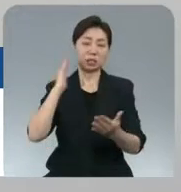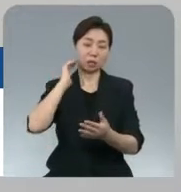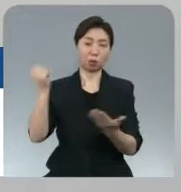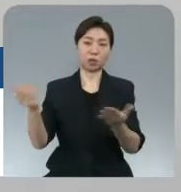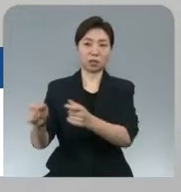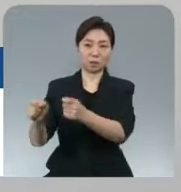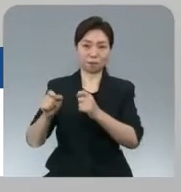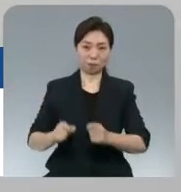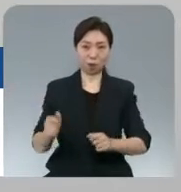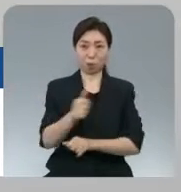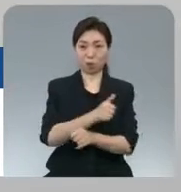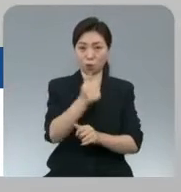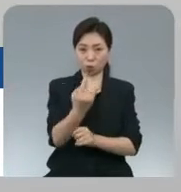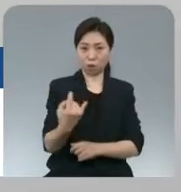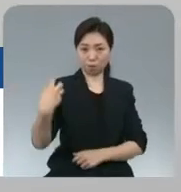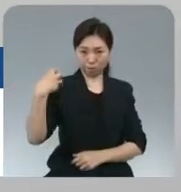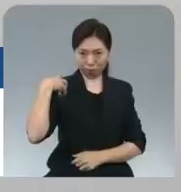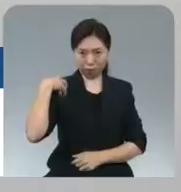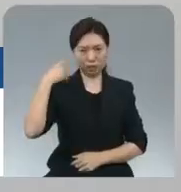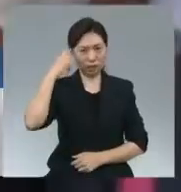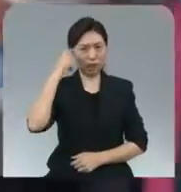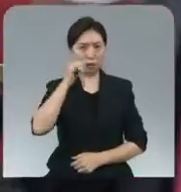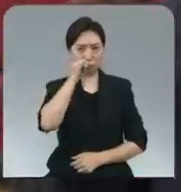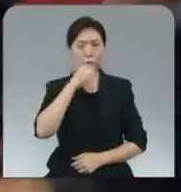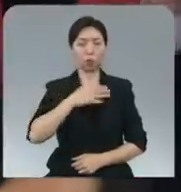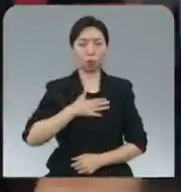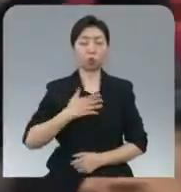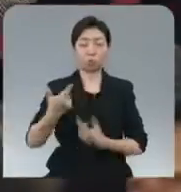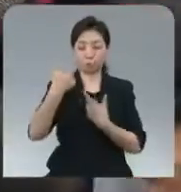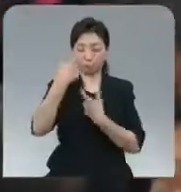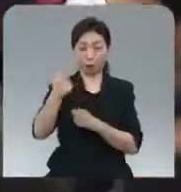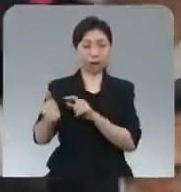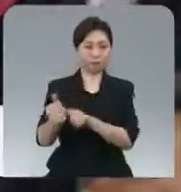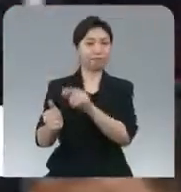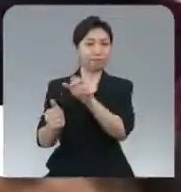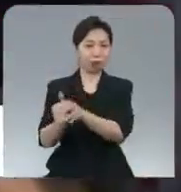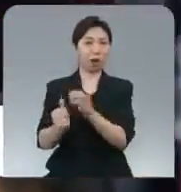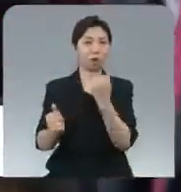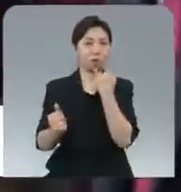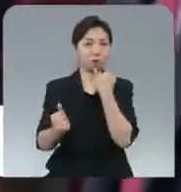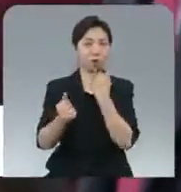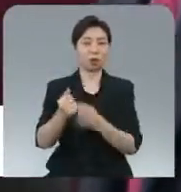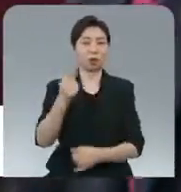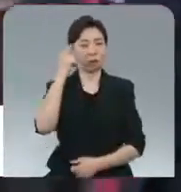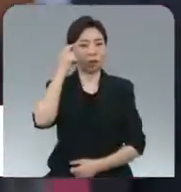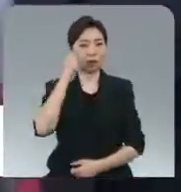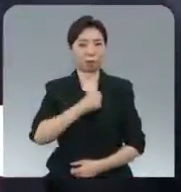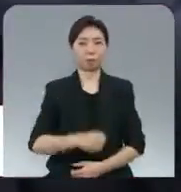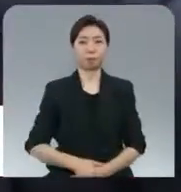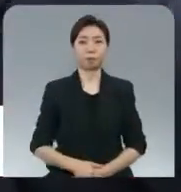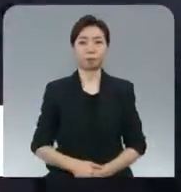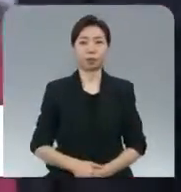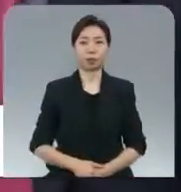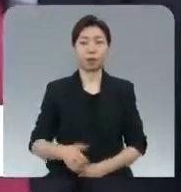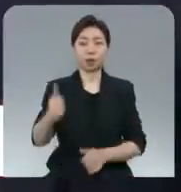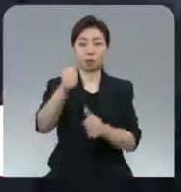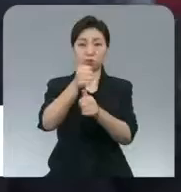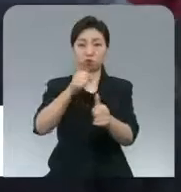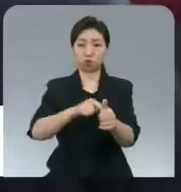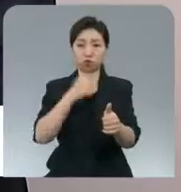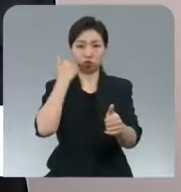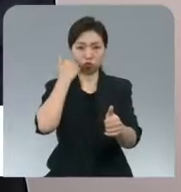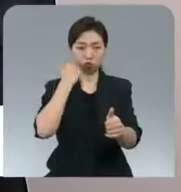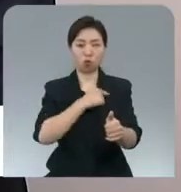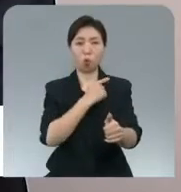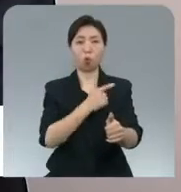geteilten werten und ansichten nun sagte er und an teilten gemeinsame werte und ansichten zur staatsführung an sei zur